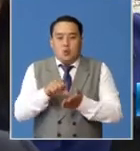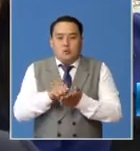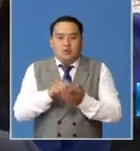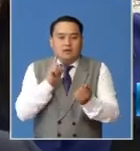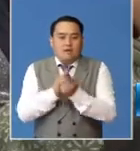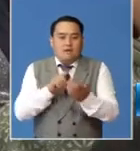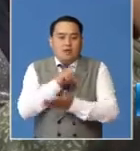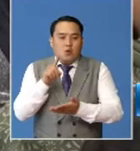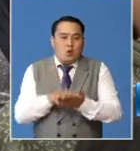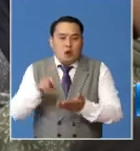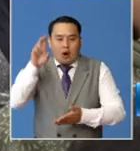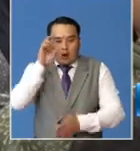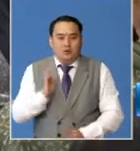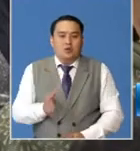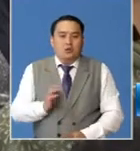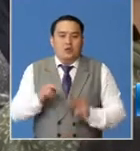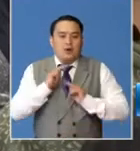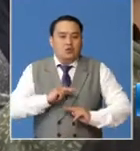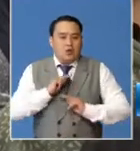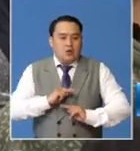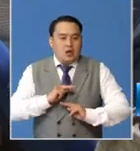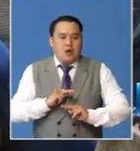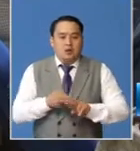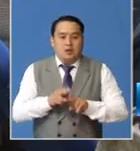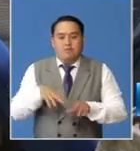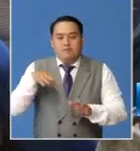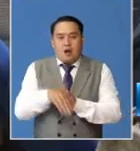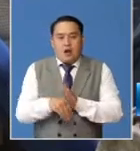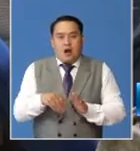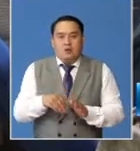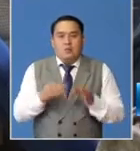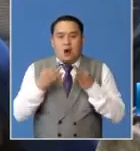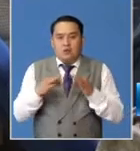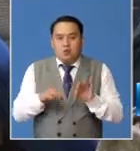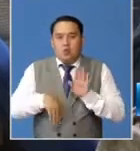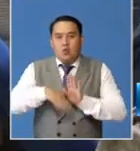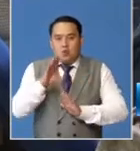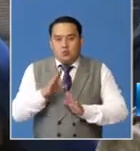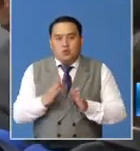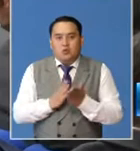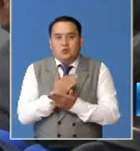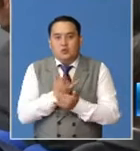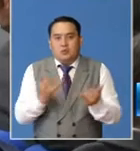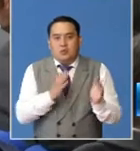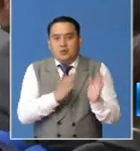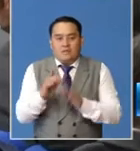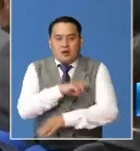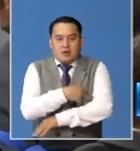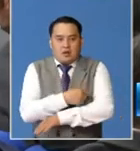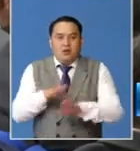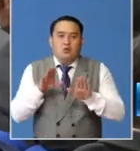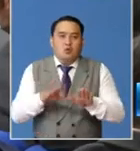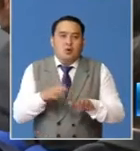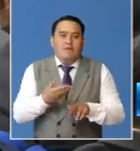встречи вопросы государственно-частного партнерства. Именно внедрение ГЧП позволит улучшить инфраструктуру. инфраструктуру системы